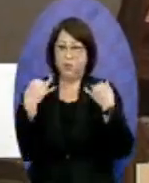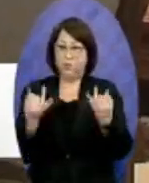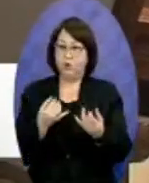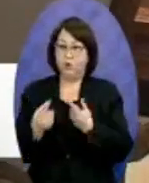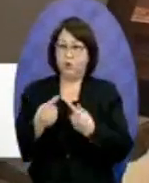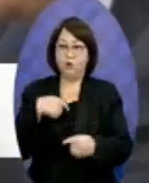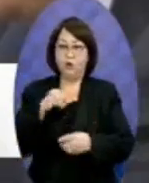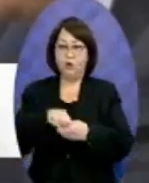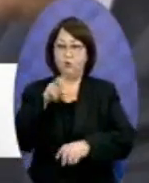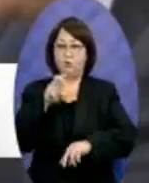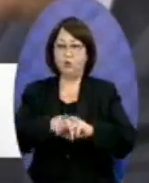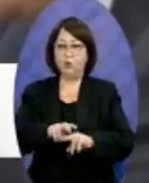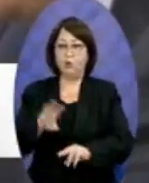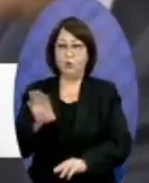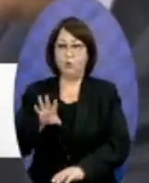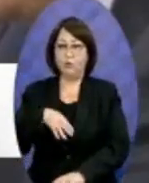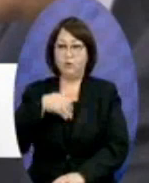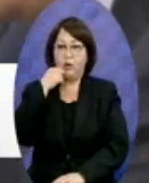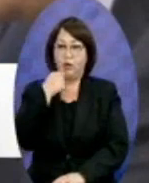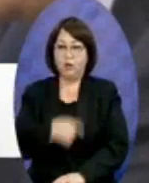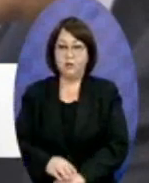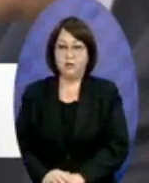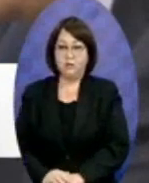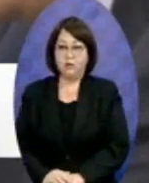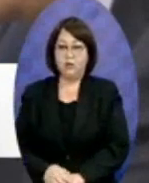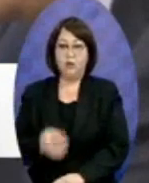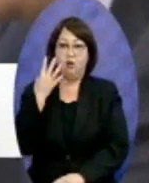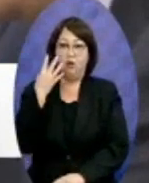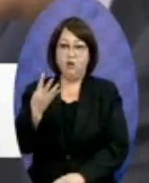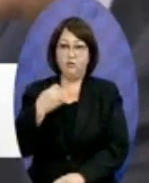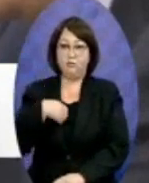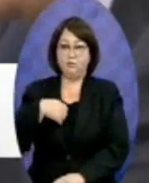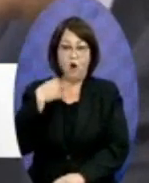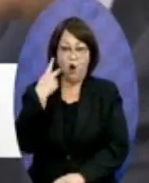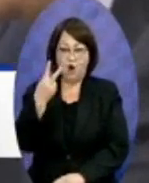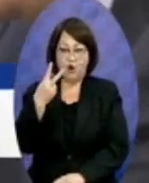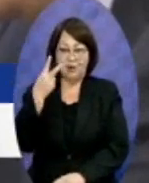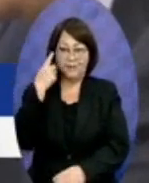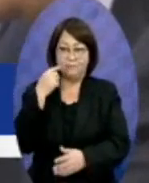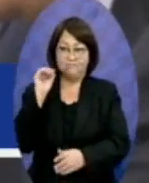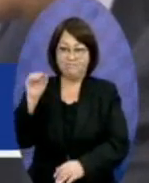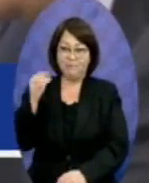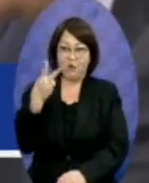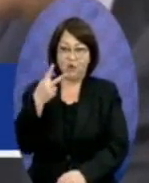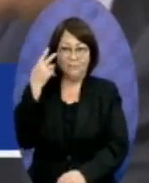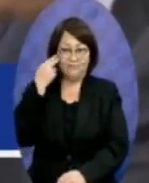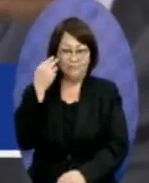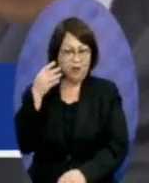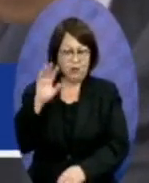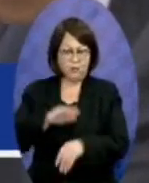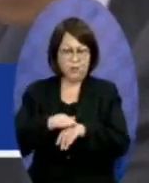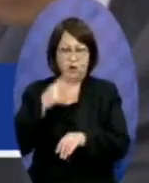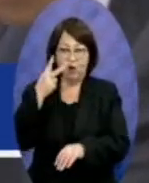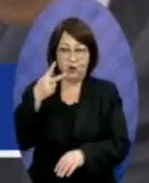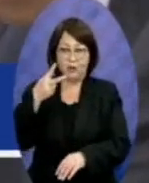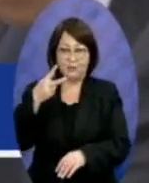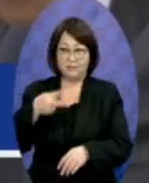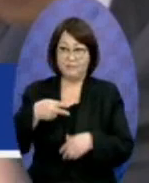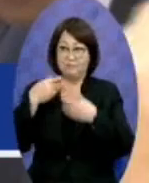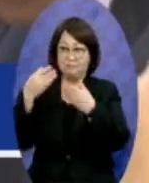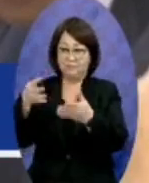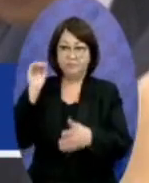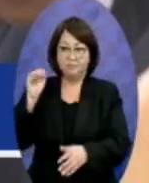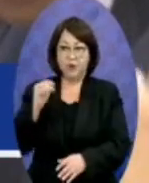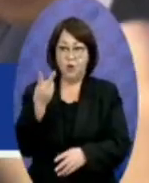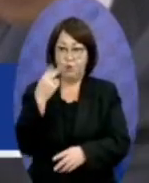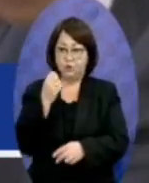юм. Танд хоёр шаардлагыг тавьж байгаа. Үндсэн хуулийн цэцээр таныг үндсэн хуулийн одоо зөрчсөн эсэх